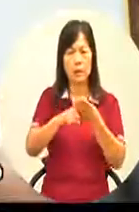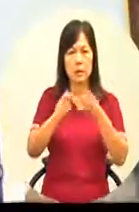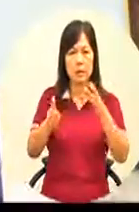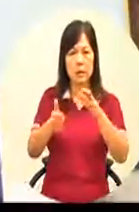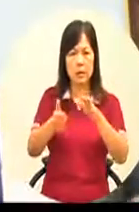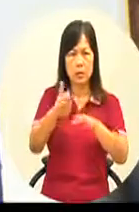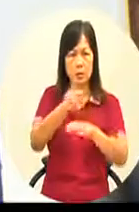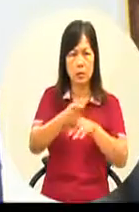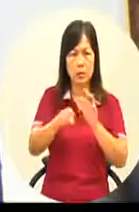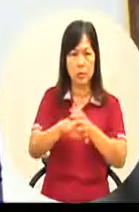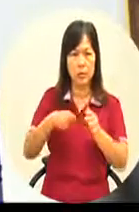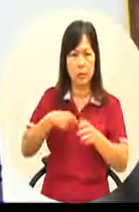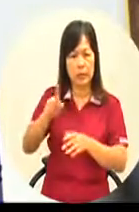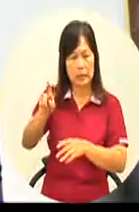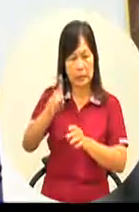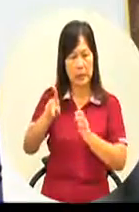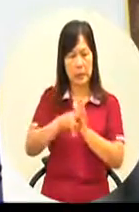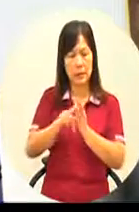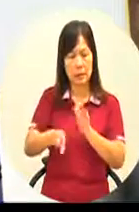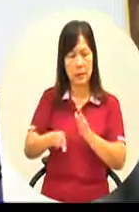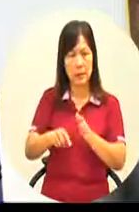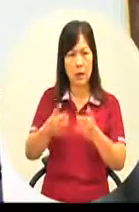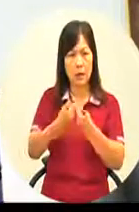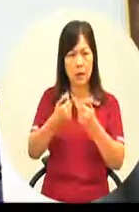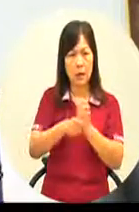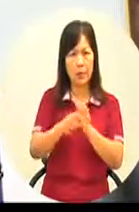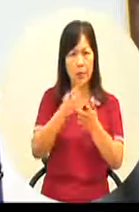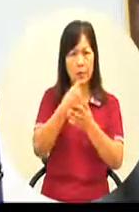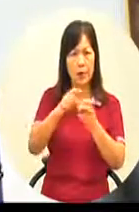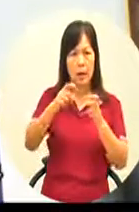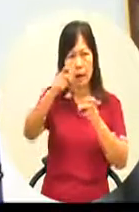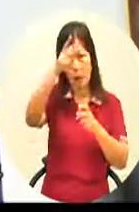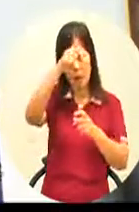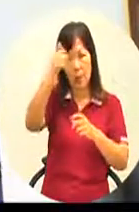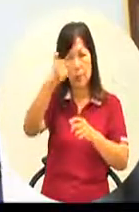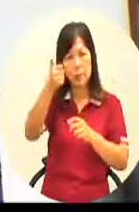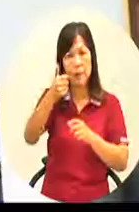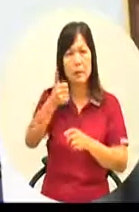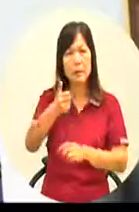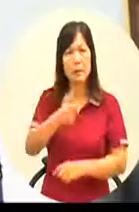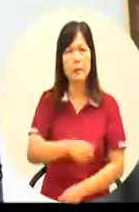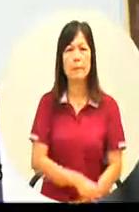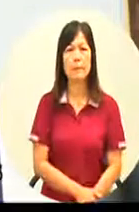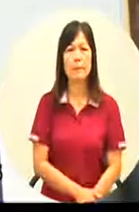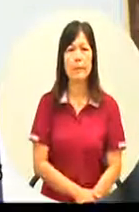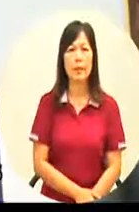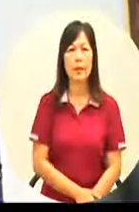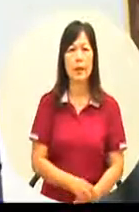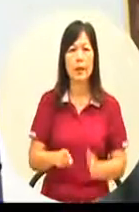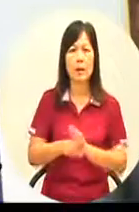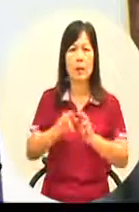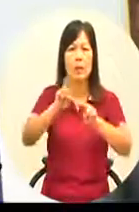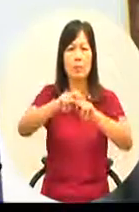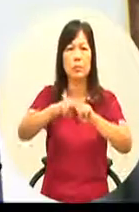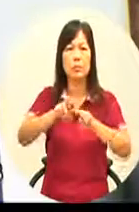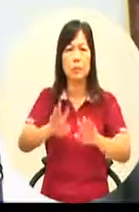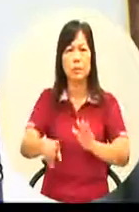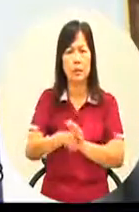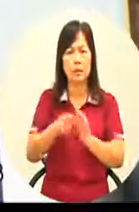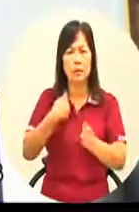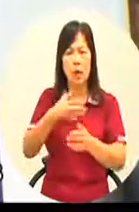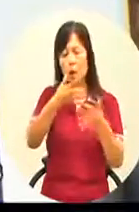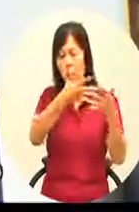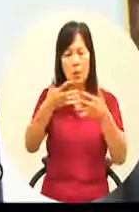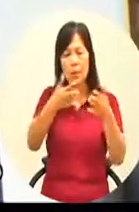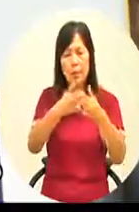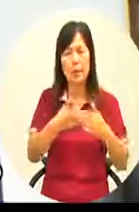用本会先进黄少廷议员的那个座位哈，来做今天的质询哈。谢